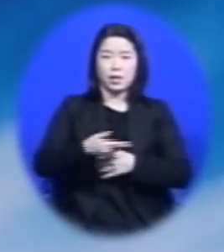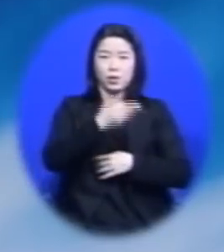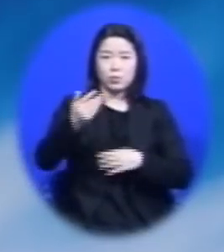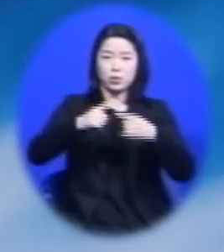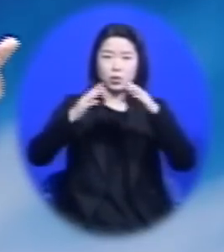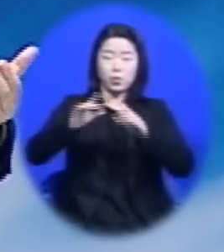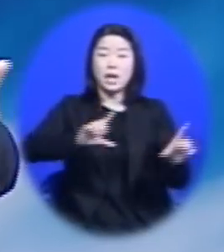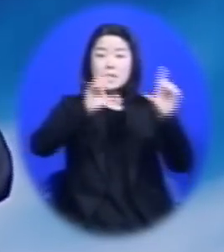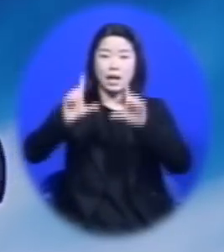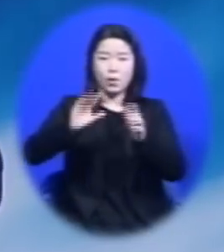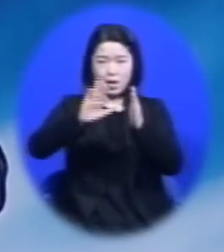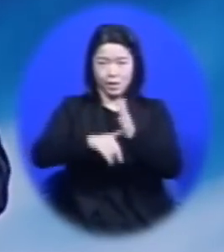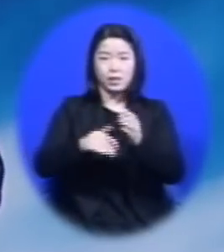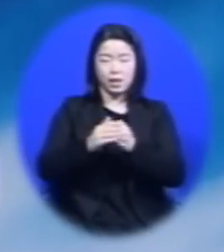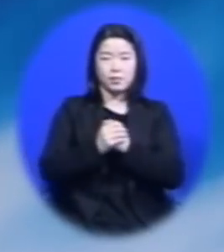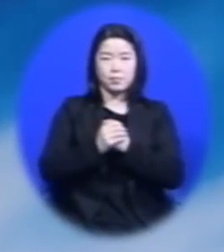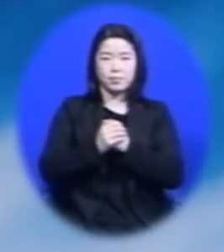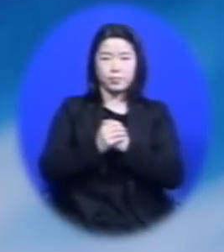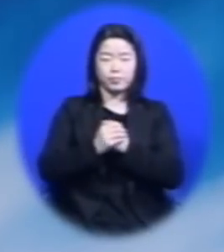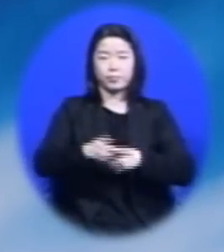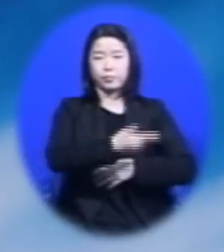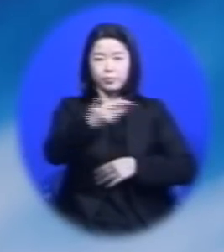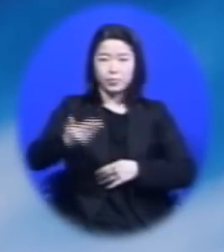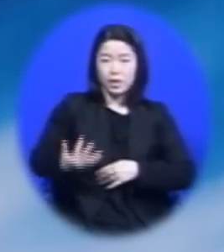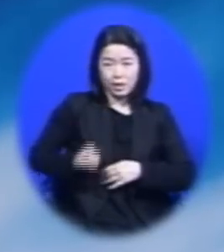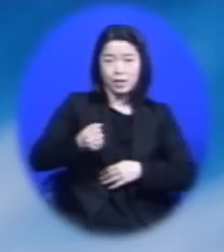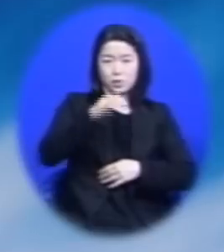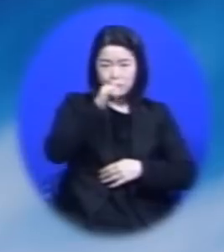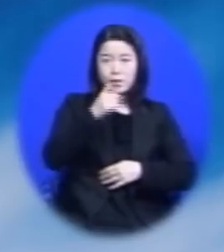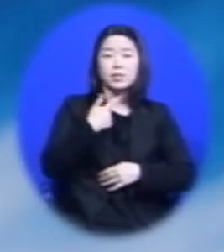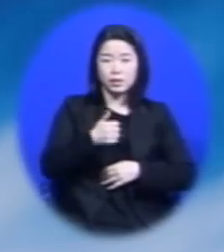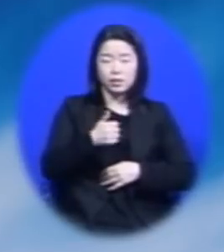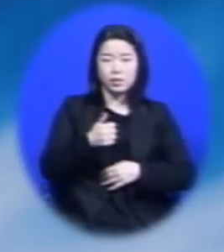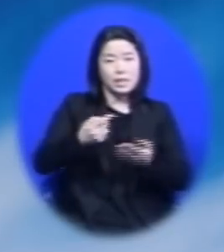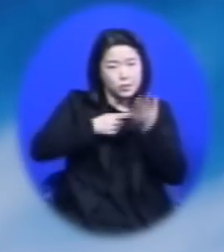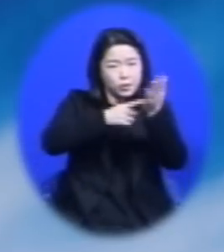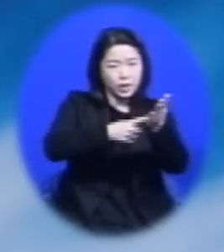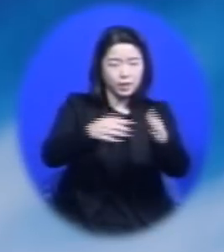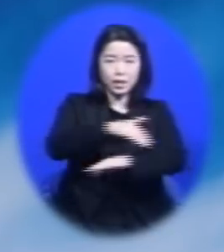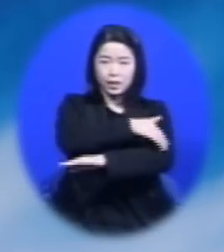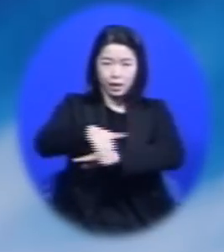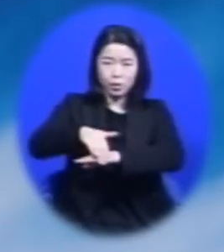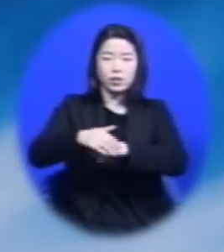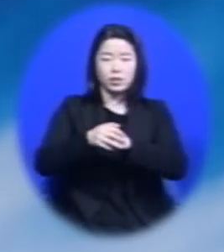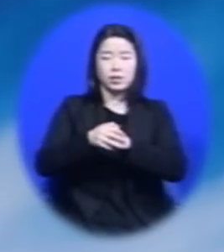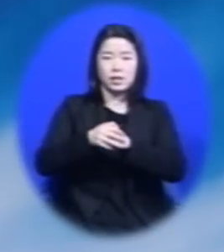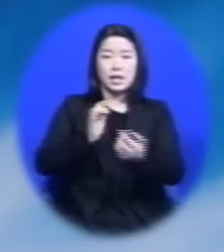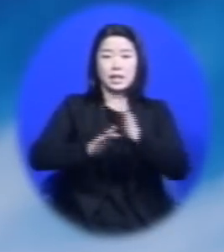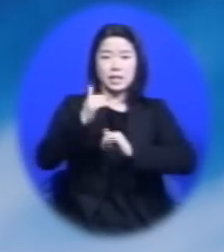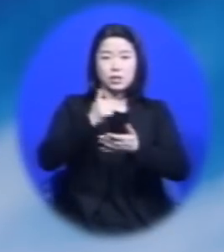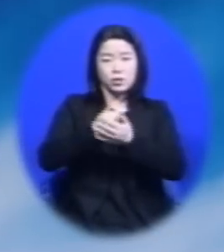교회 생활하면서 여러분이 가지고 있었던 주장이나 계획을